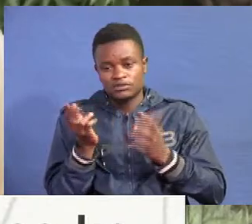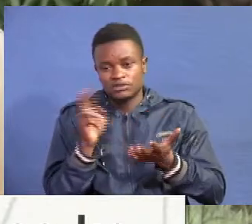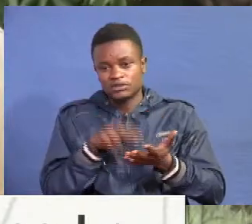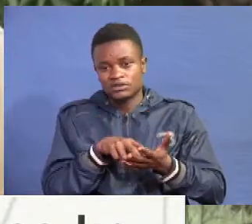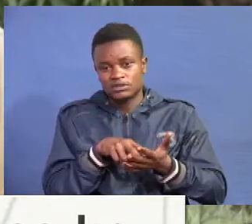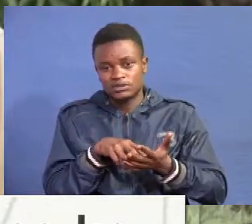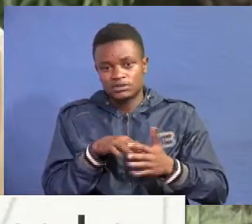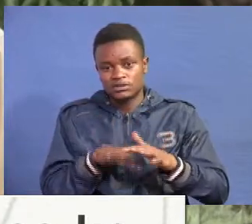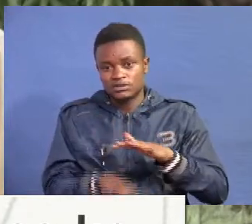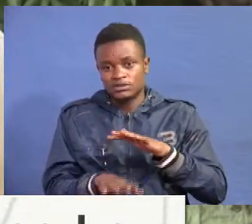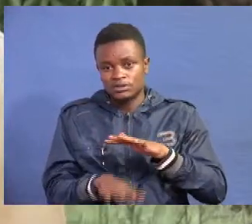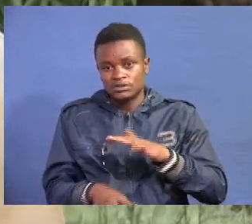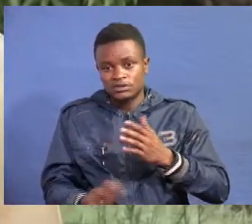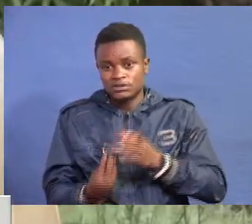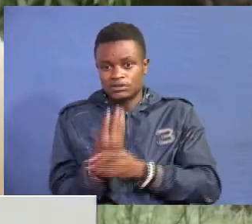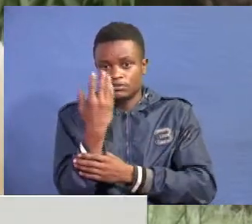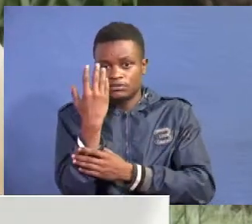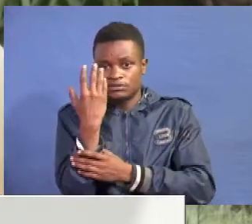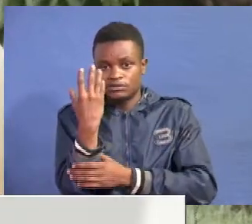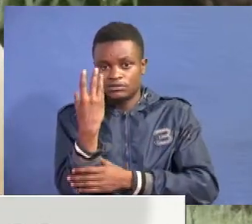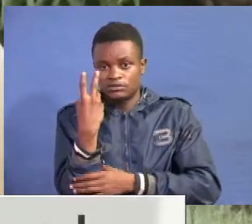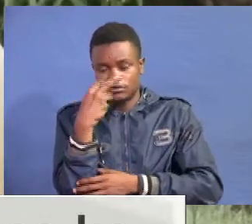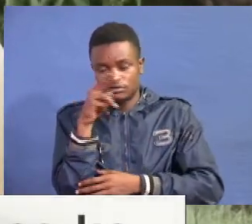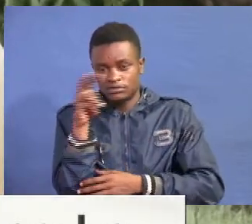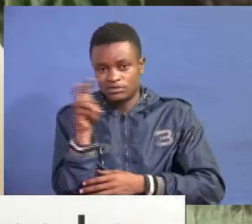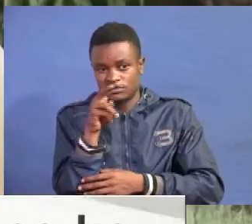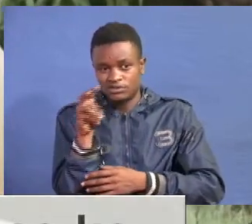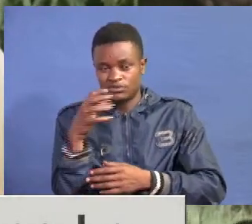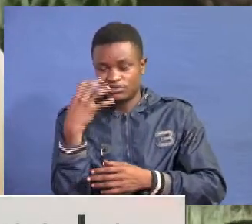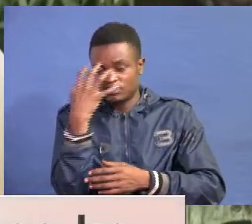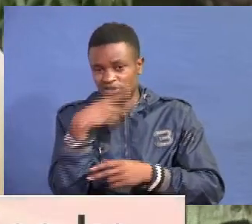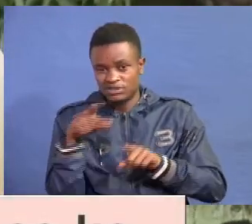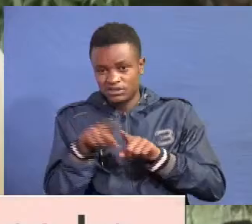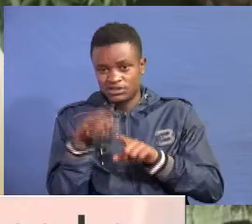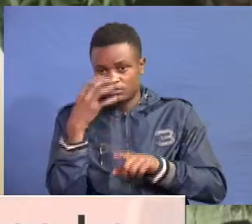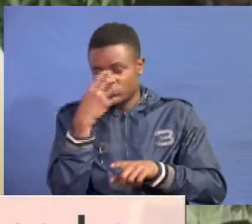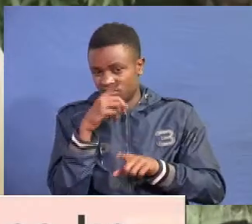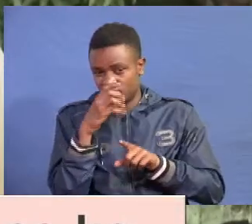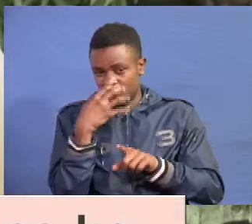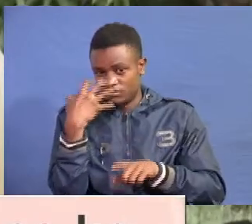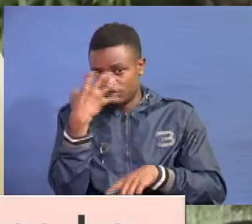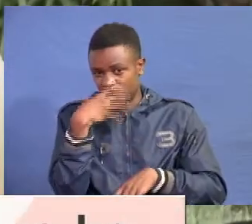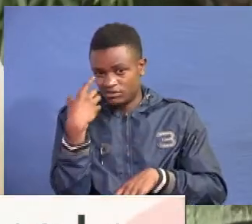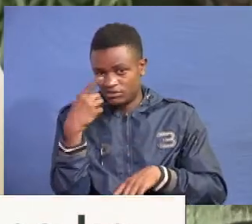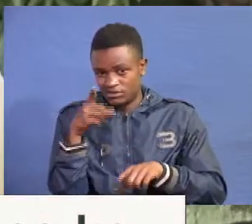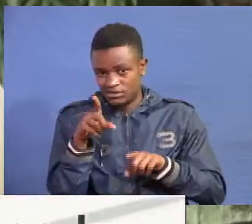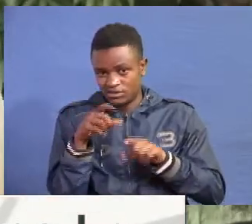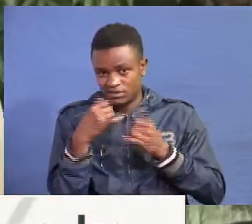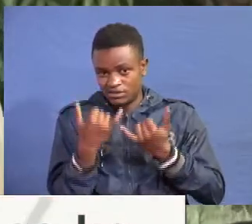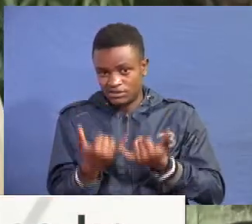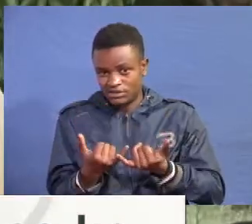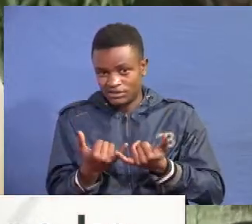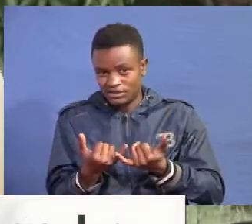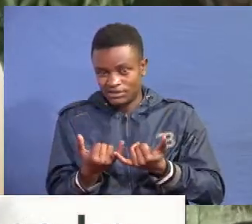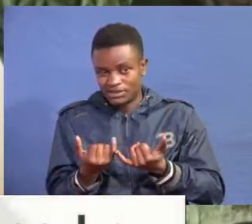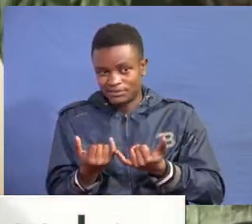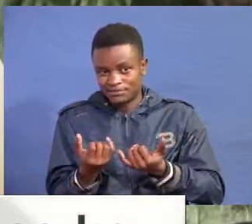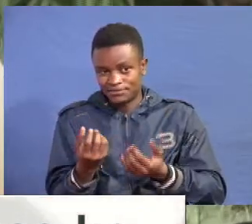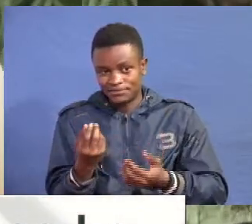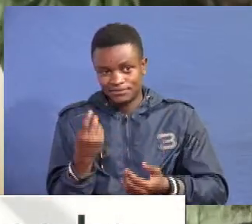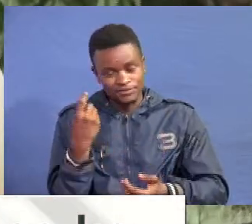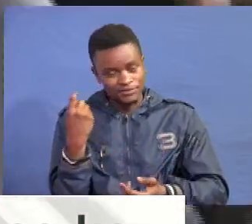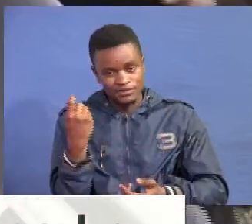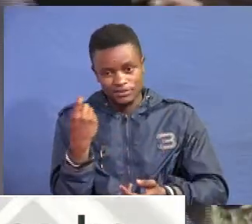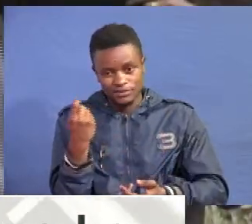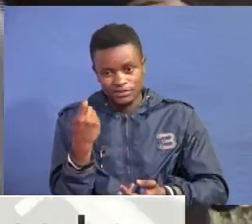na kukaa na kuangalia miti kama maua. Kwa mfano sahi ile kitu inabaki kwa hii maji ni hizi miti za maembe peke